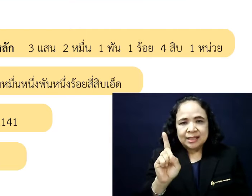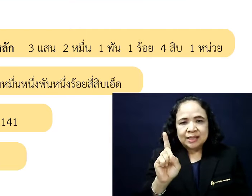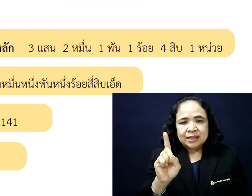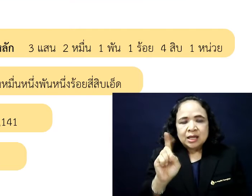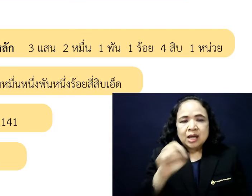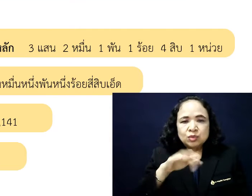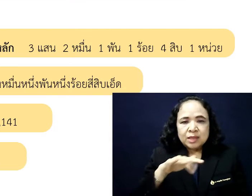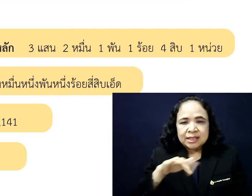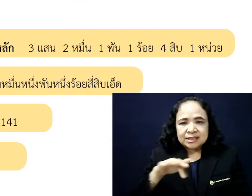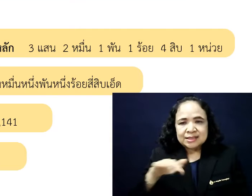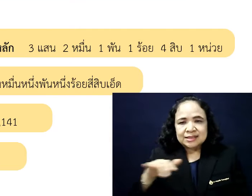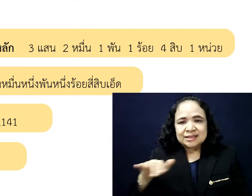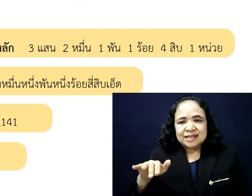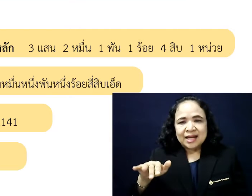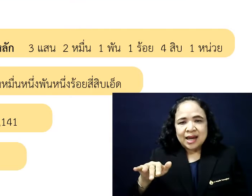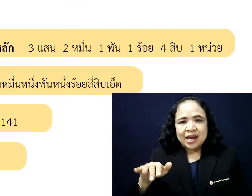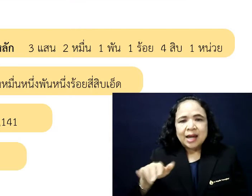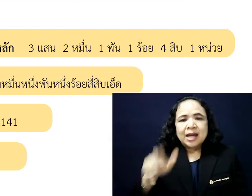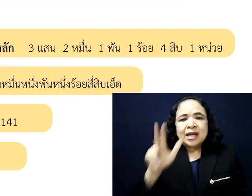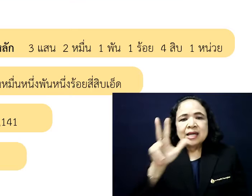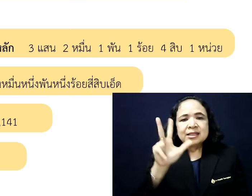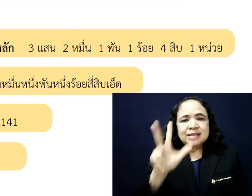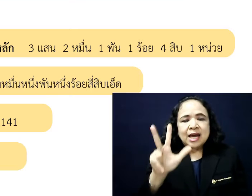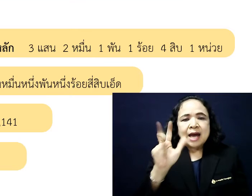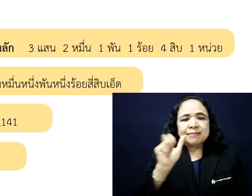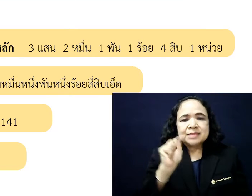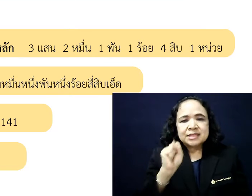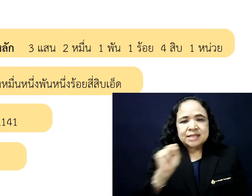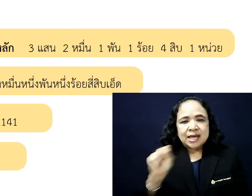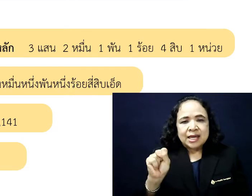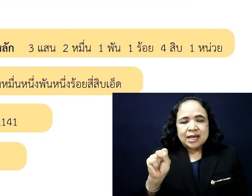321,141ตัวหนังสือนะคะ